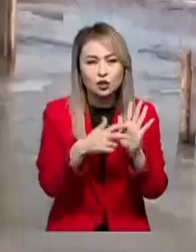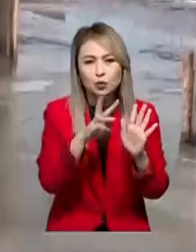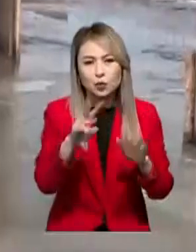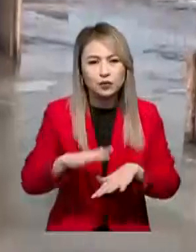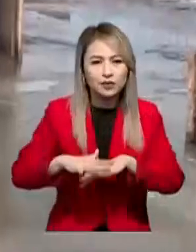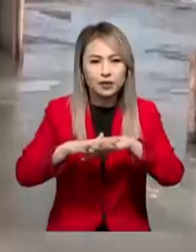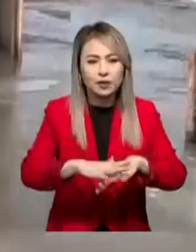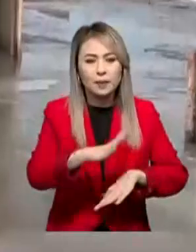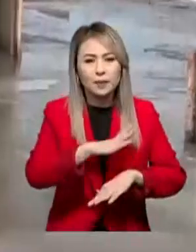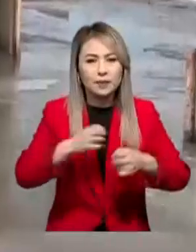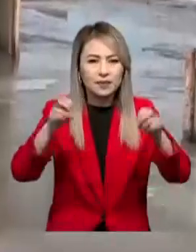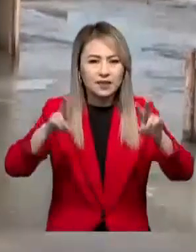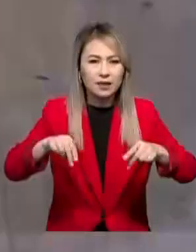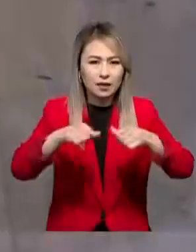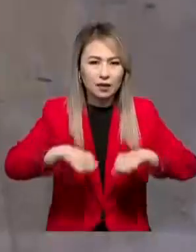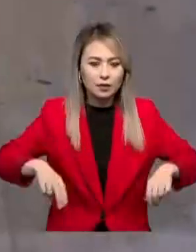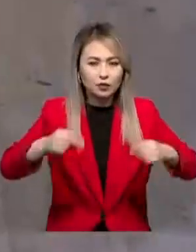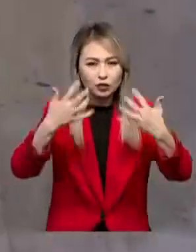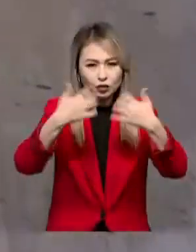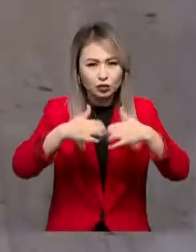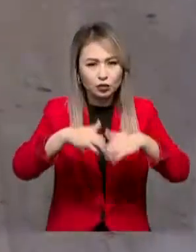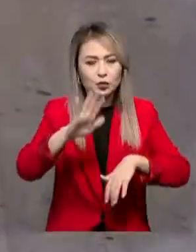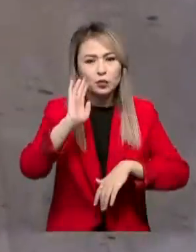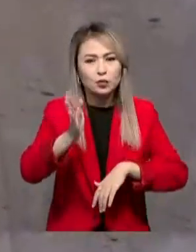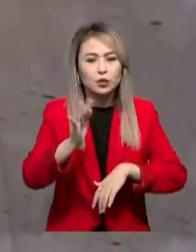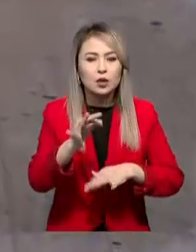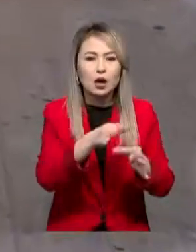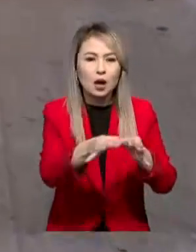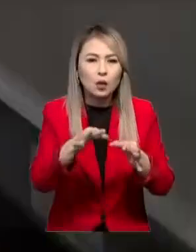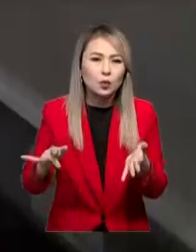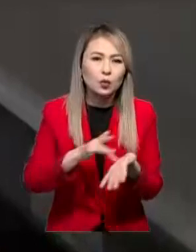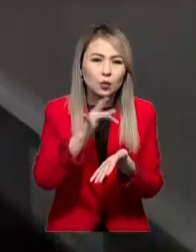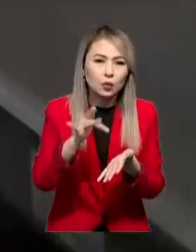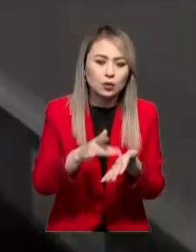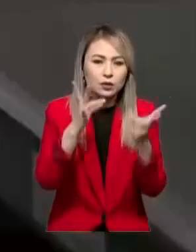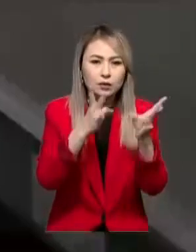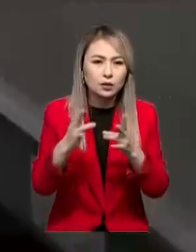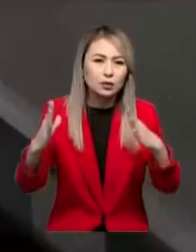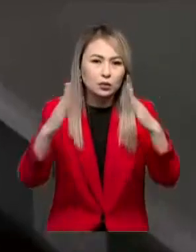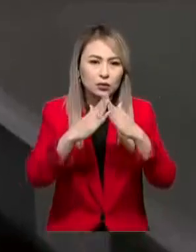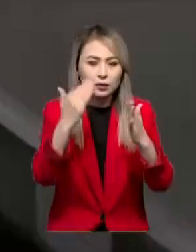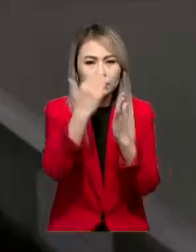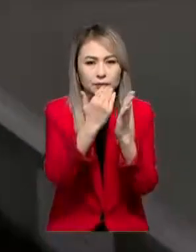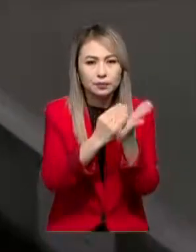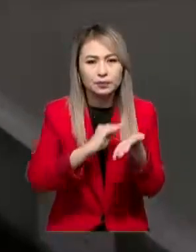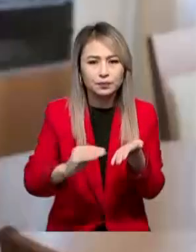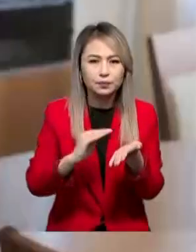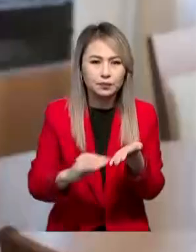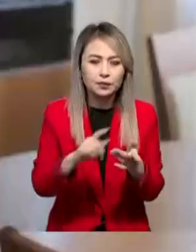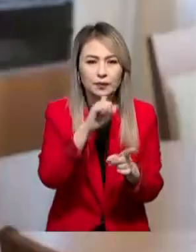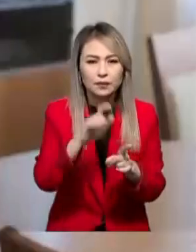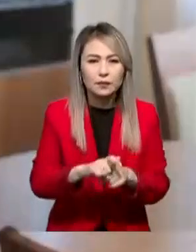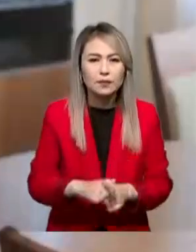бөлді. Арнайы комиссия шығын көлемін есептейді. Қала және аудан әкімдіктері зардап шеккен үйлердің тізімін жасап жатыр.